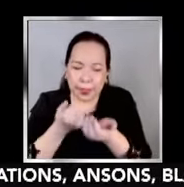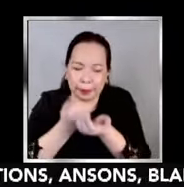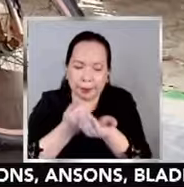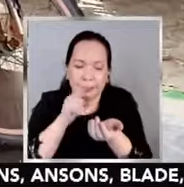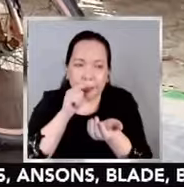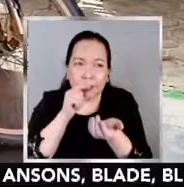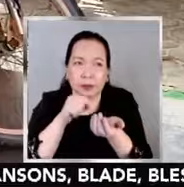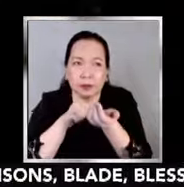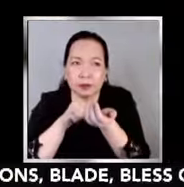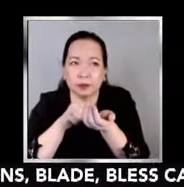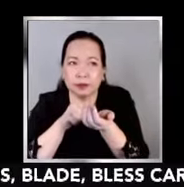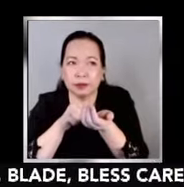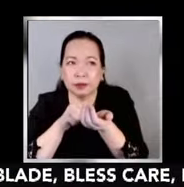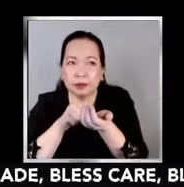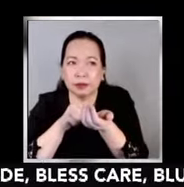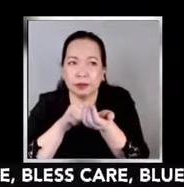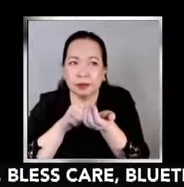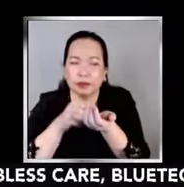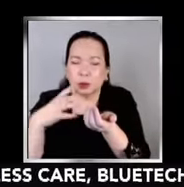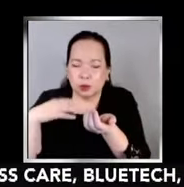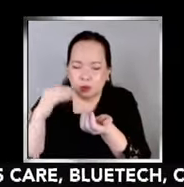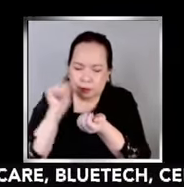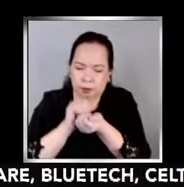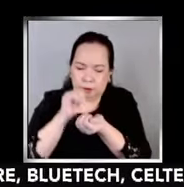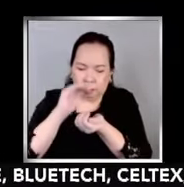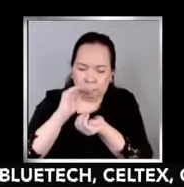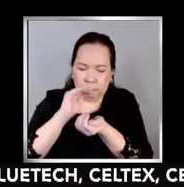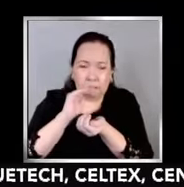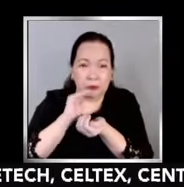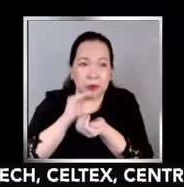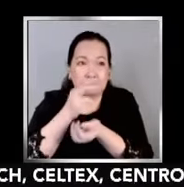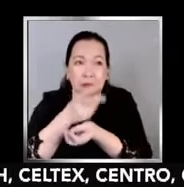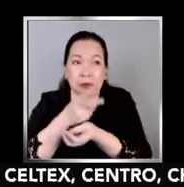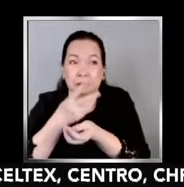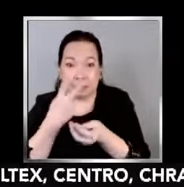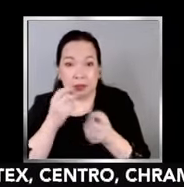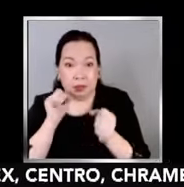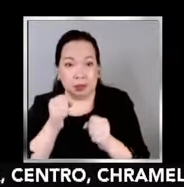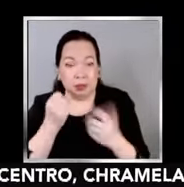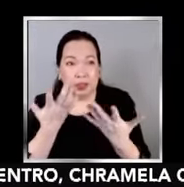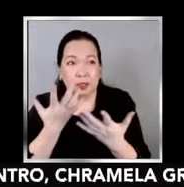siya hanggang makarecover. Makaligtas kaya ang maya mula sa banta ng heat stress?